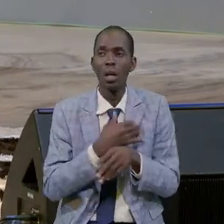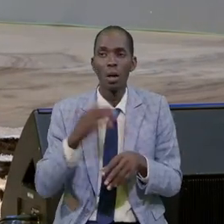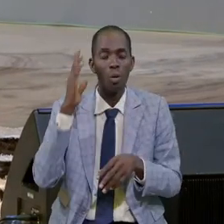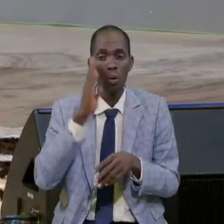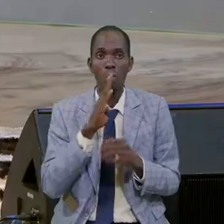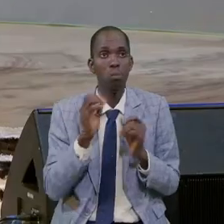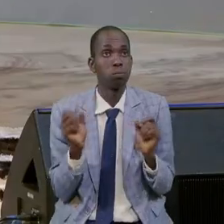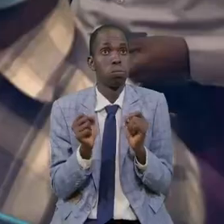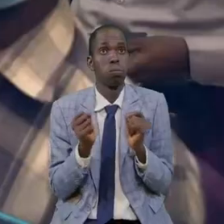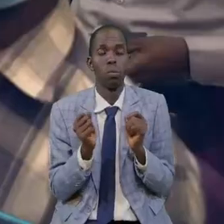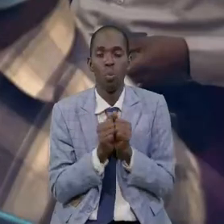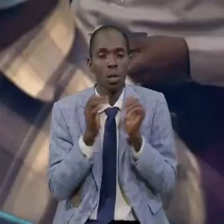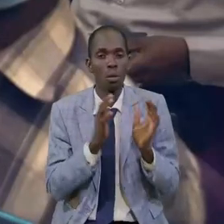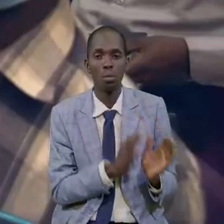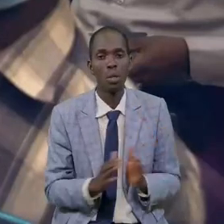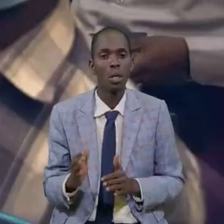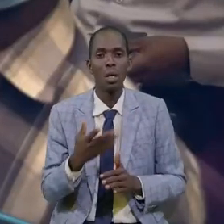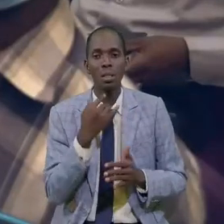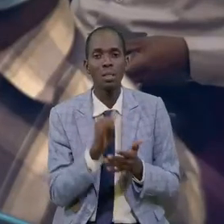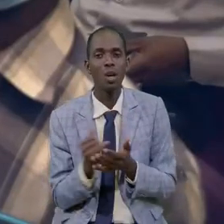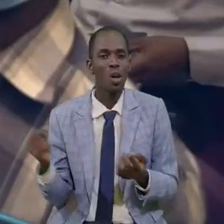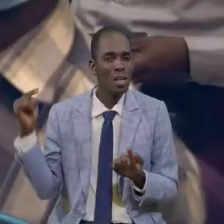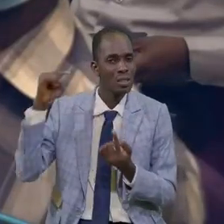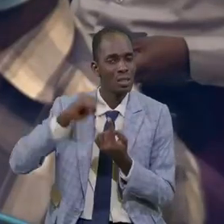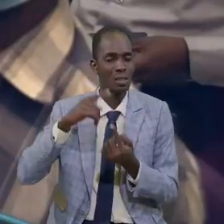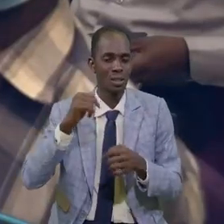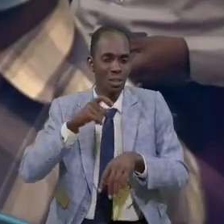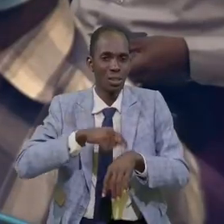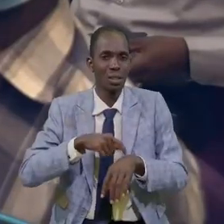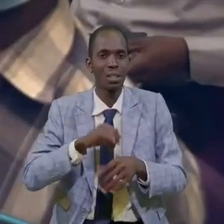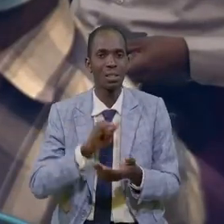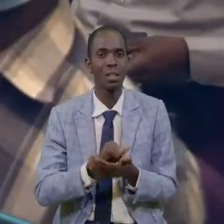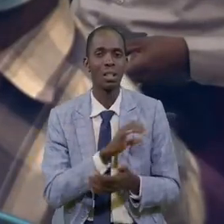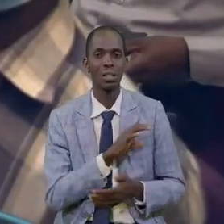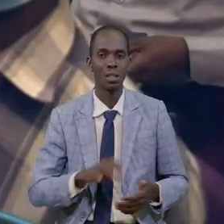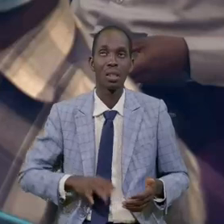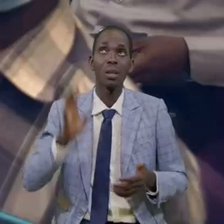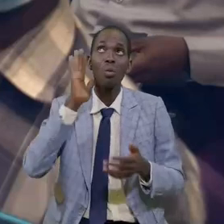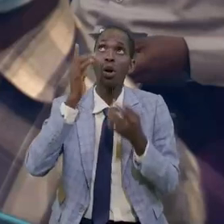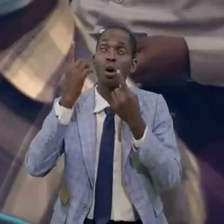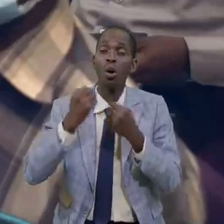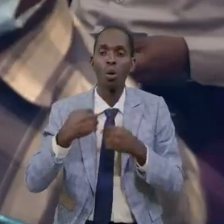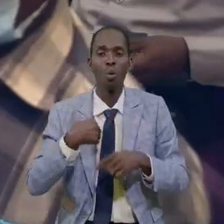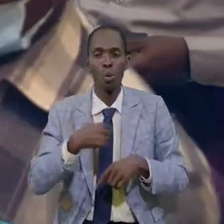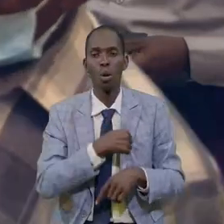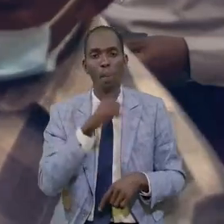et dit que jusqu'au jour de Christ, qu'on soit